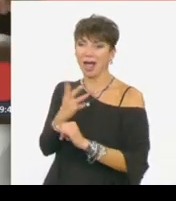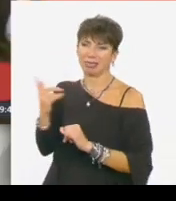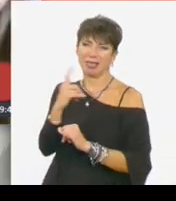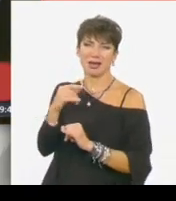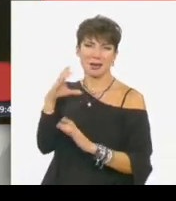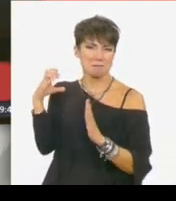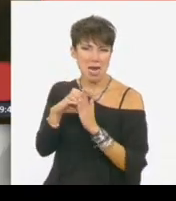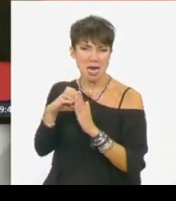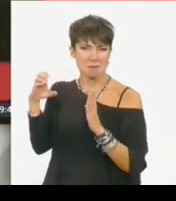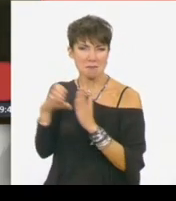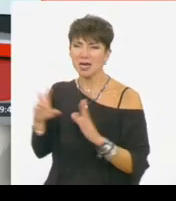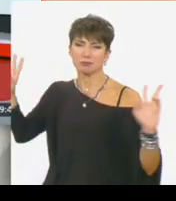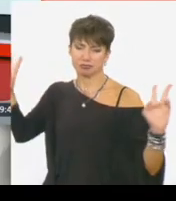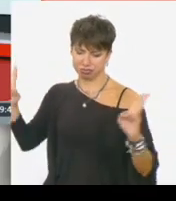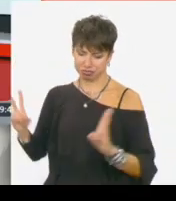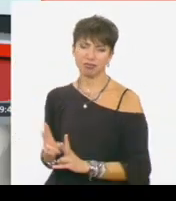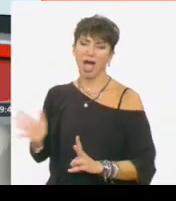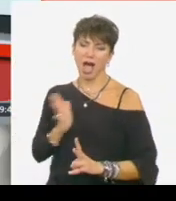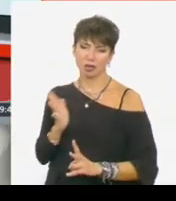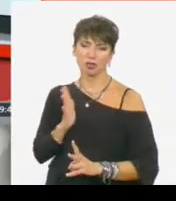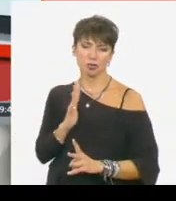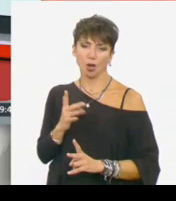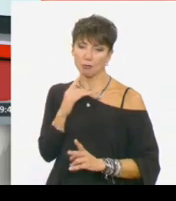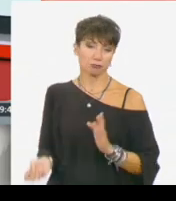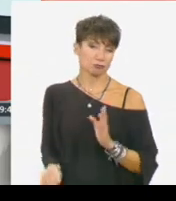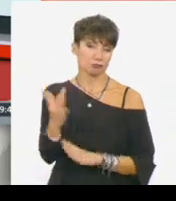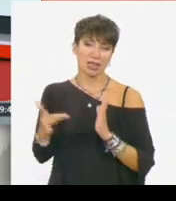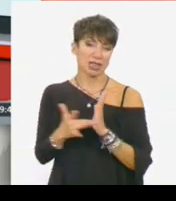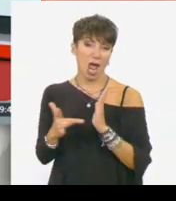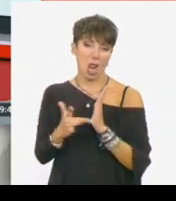στο εξής έπεται και συνέχεια. Έτσι, δυστυχώς σε πολλές εταιρείες τεχνολογίας έρχονται τα ίδια. Να σε ευχαριστήσω.